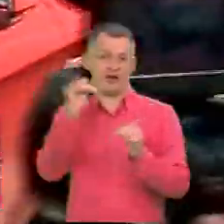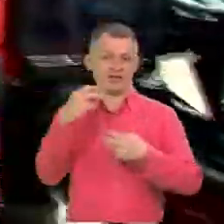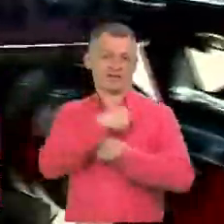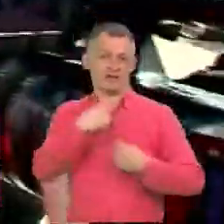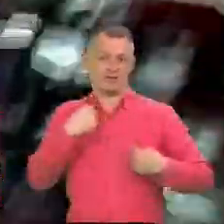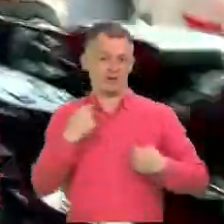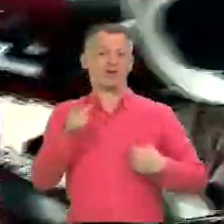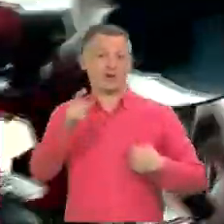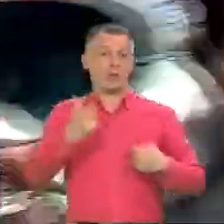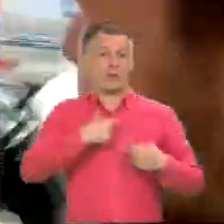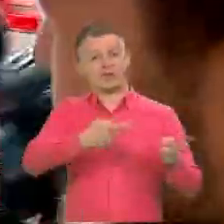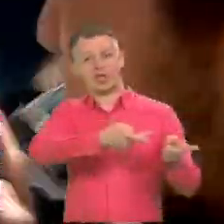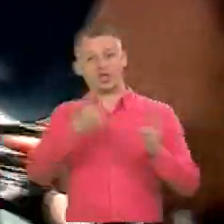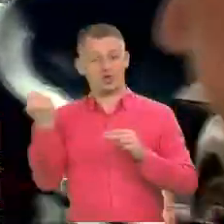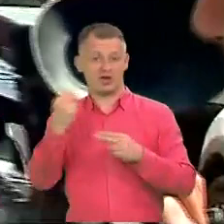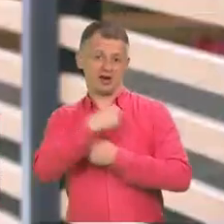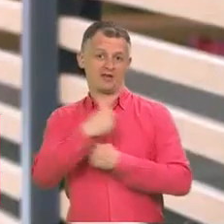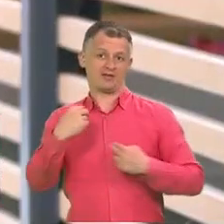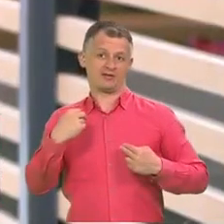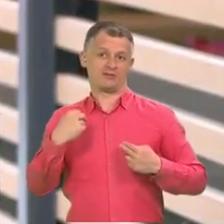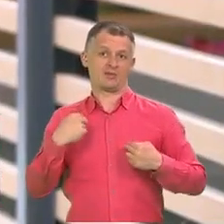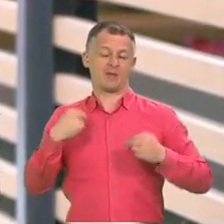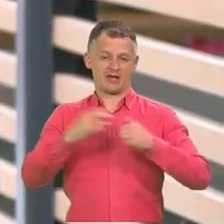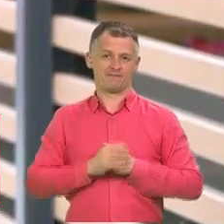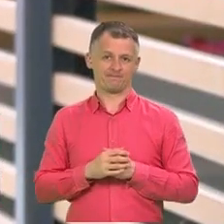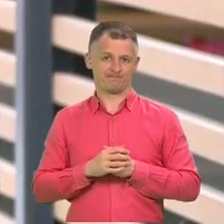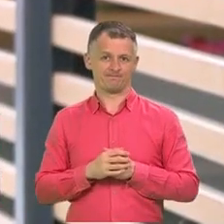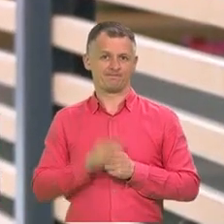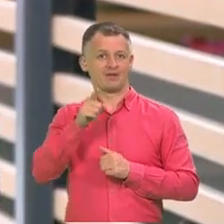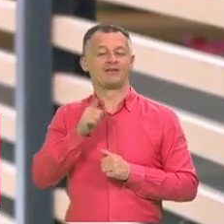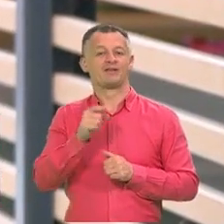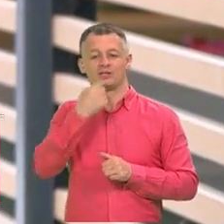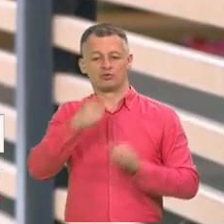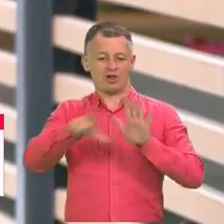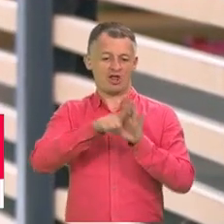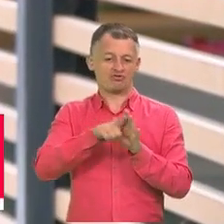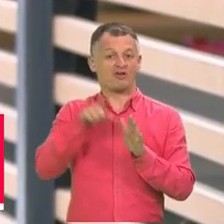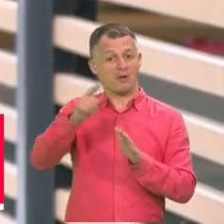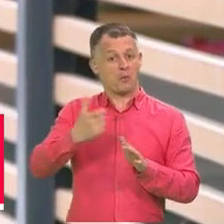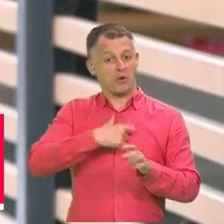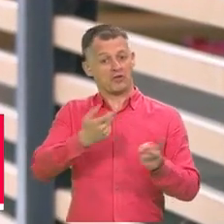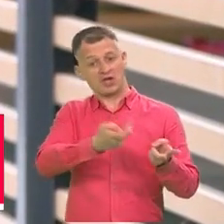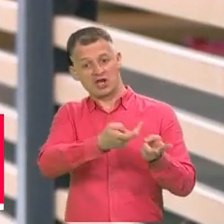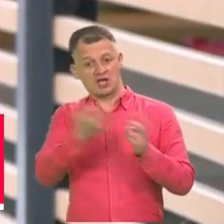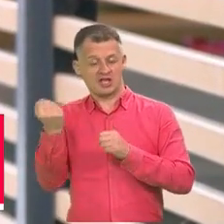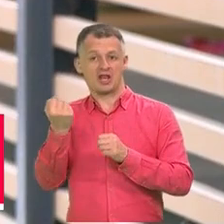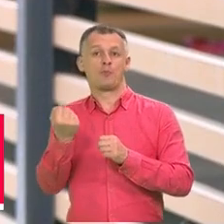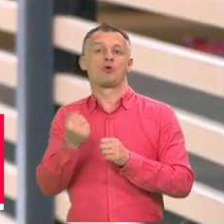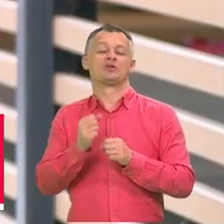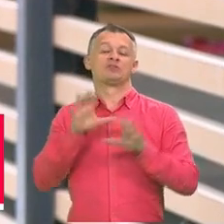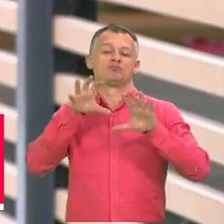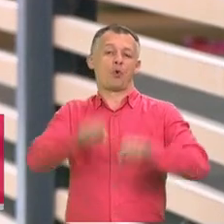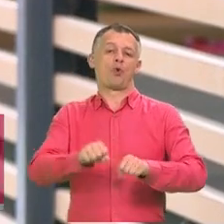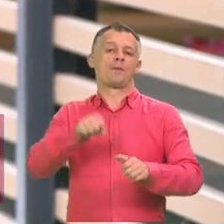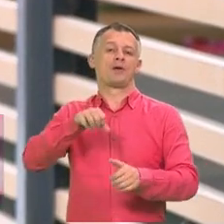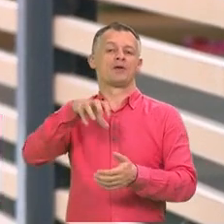relua funcția câștigată în 2020. Potrivit legii, Cristian Popescu Piedone își poate relua funcția de primar al